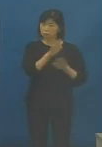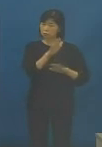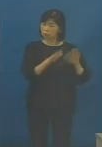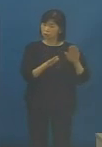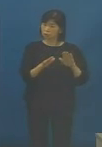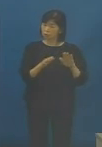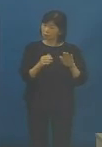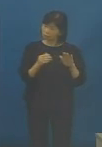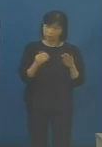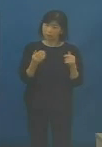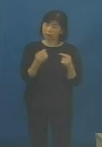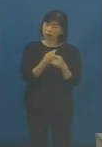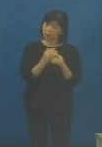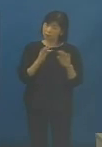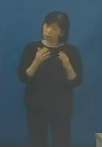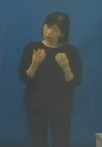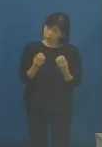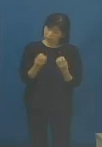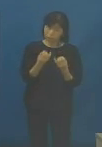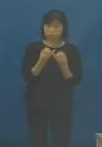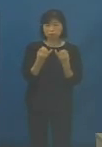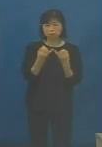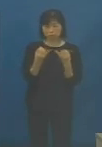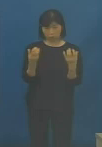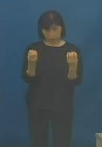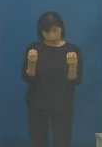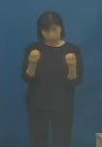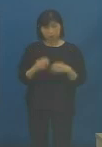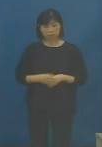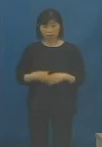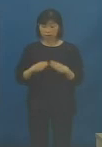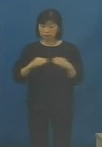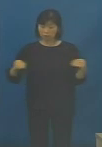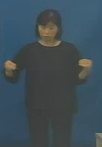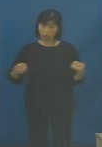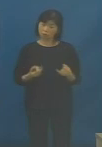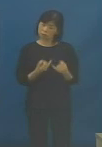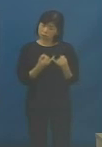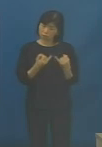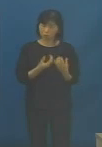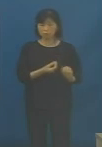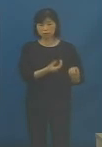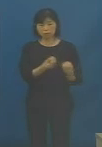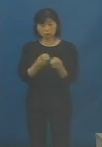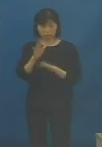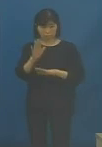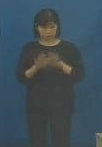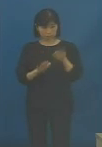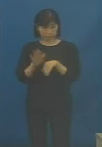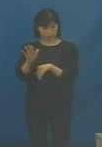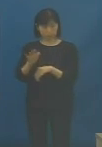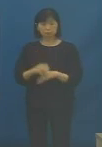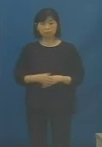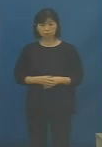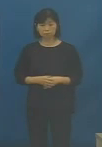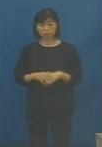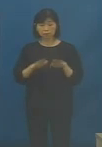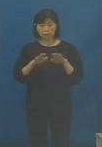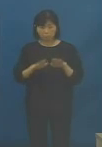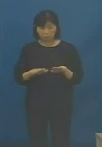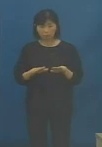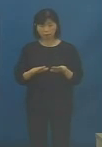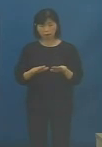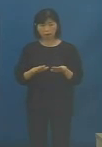れはやっぱり全国的な傾向も大体同じようなもんでありまして、やはり今は異常に多いん